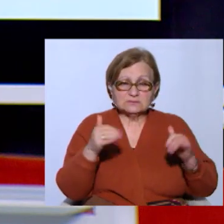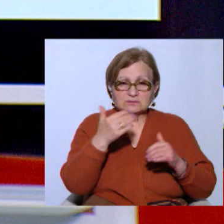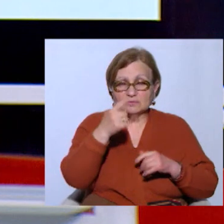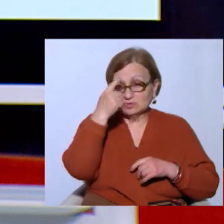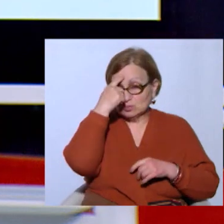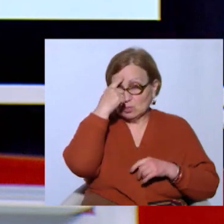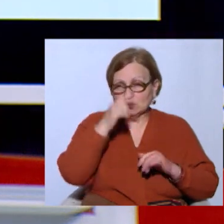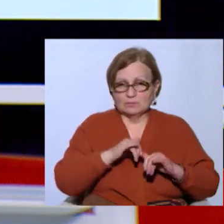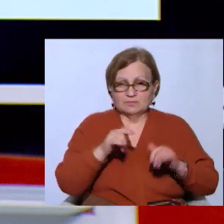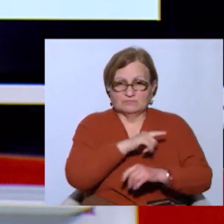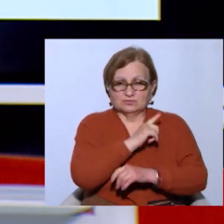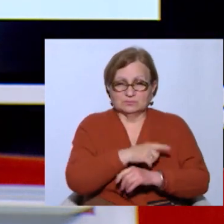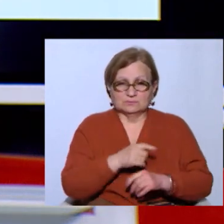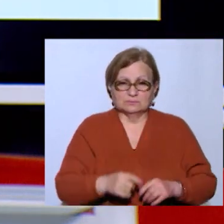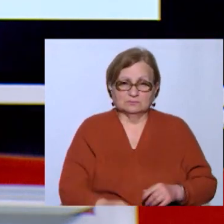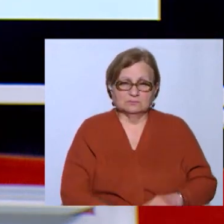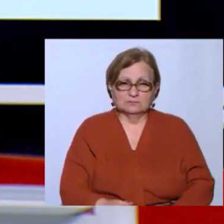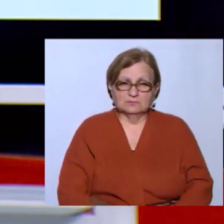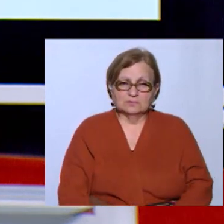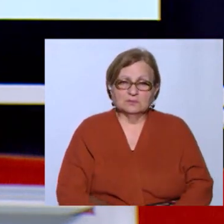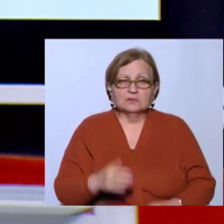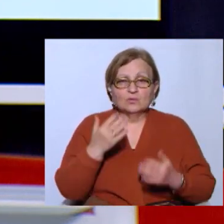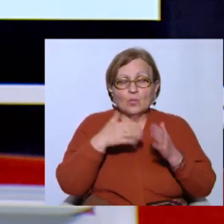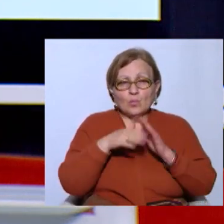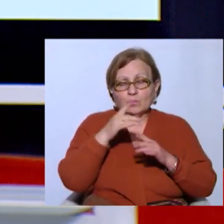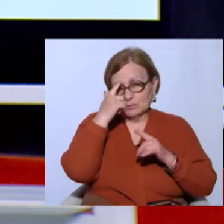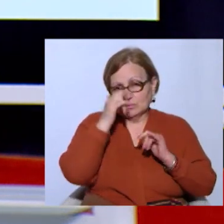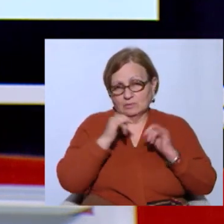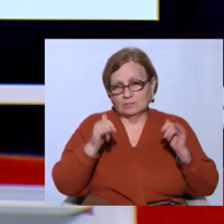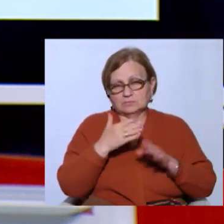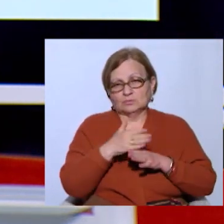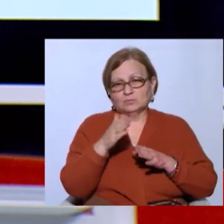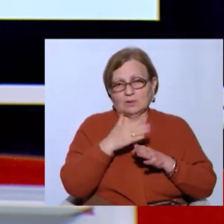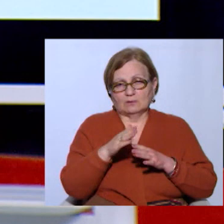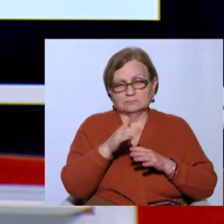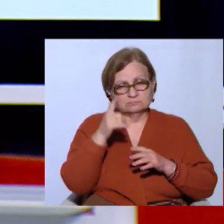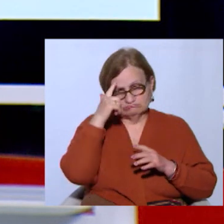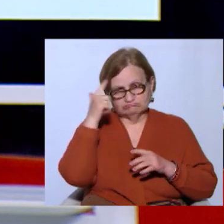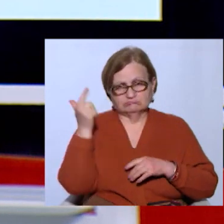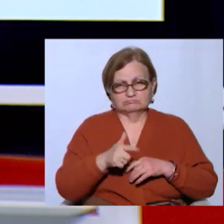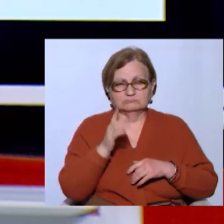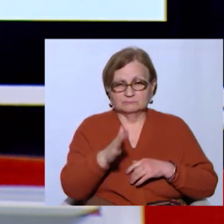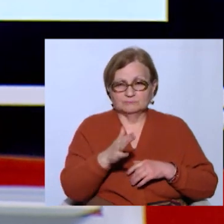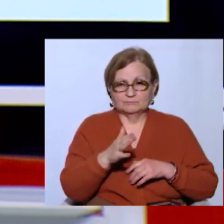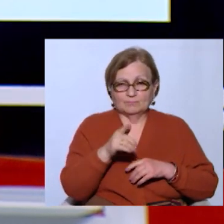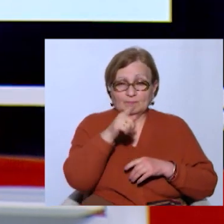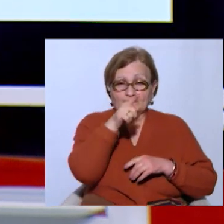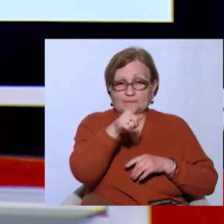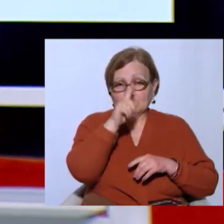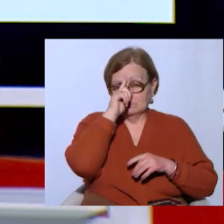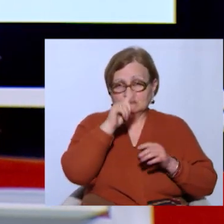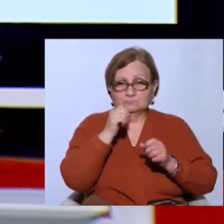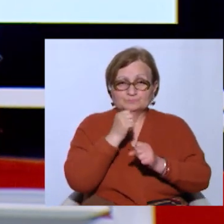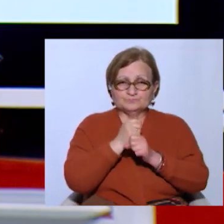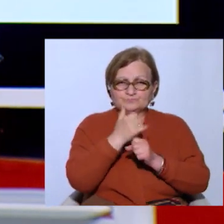მეტად ავარჯიშებ გონებას და მეტად საზრიანი და საზრიანი ხდები დროთა განმავლობაში. მინდა გითხრათ, რომ რამანუჯანის ნაშრომები დღემდე კემბრიჯის